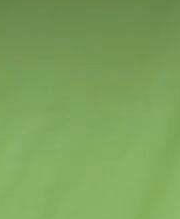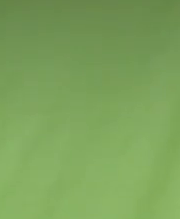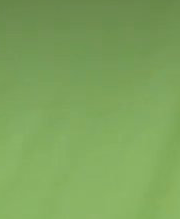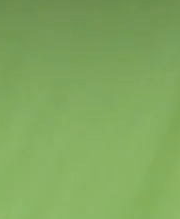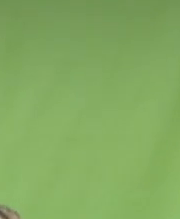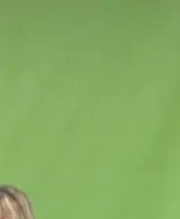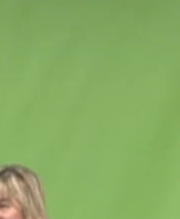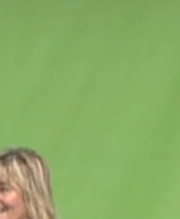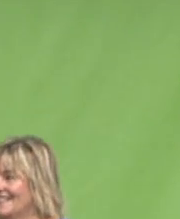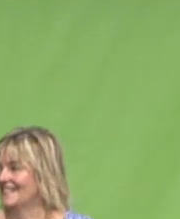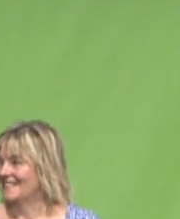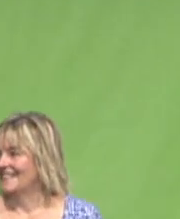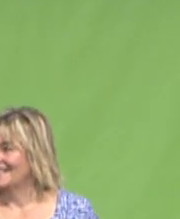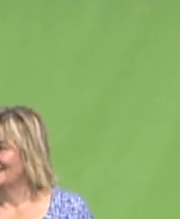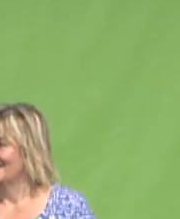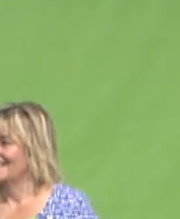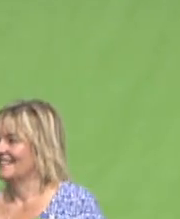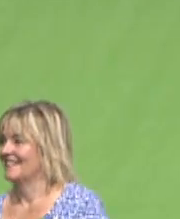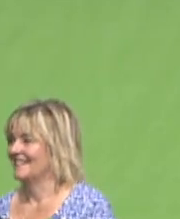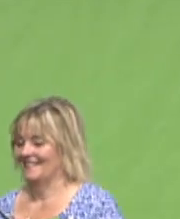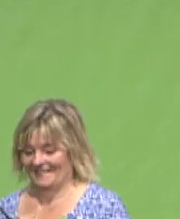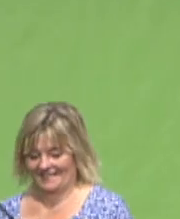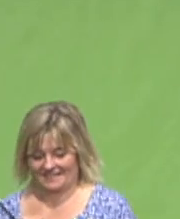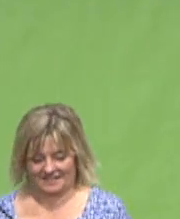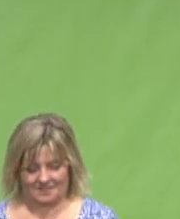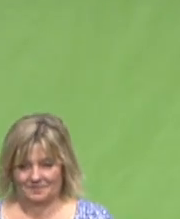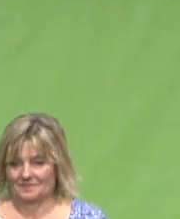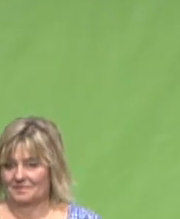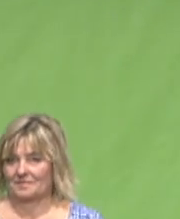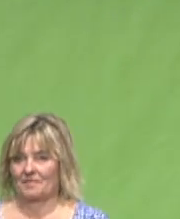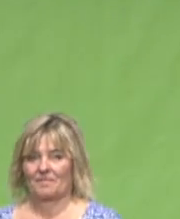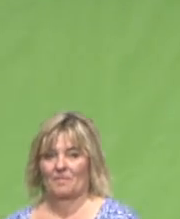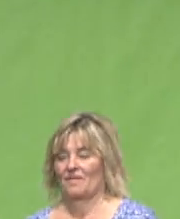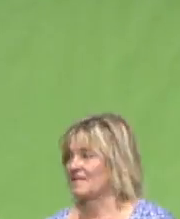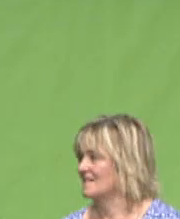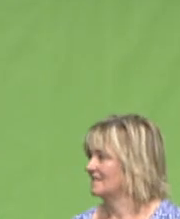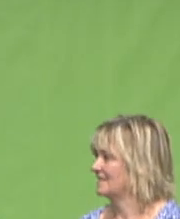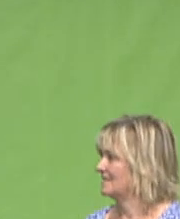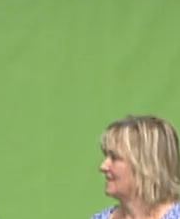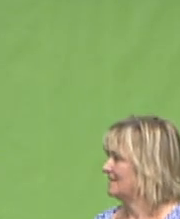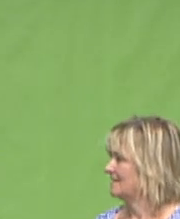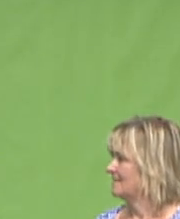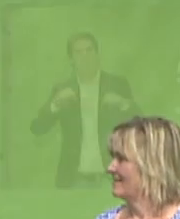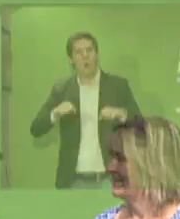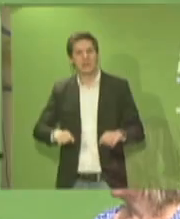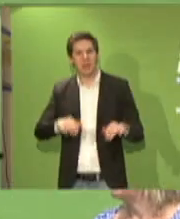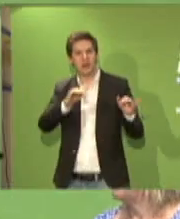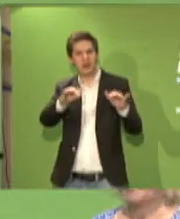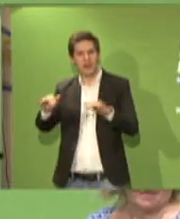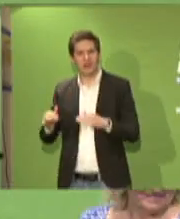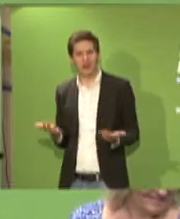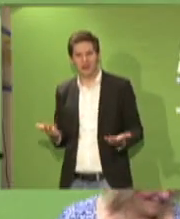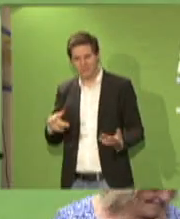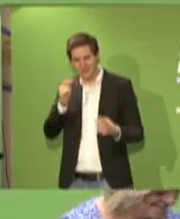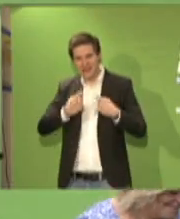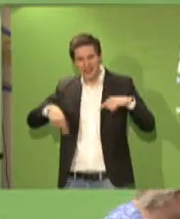Das ist für uns war es einfach ein super Beispiel, weil es einfach zeigt, was wir für ein Potenzial bei uns für haben in den Kreis- und Ortsverbänden,